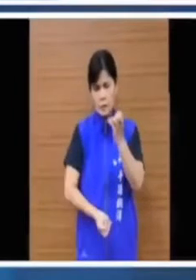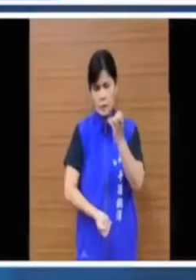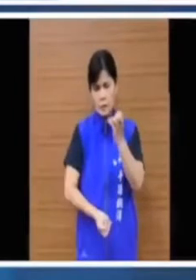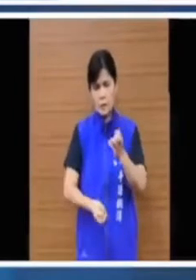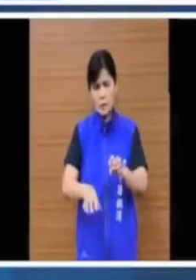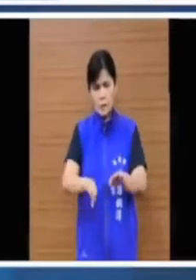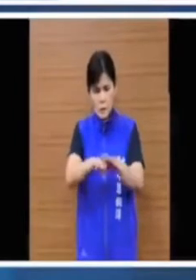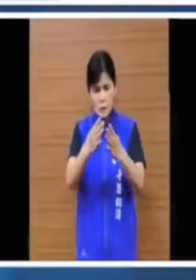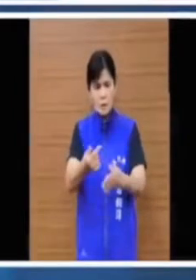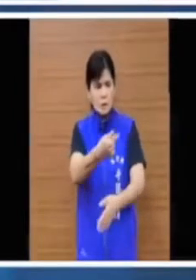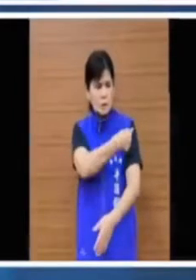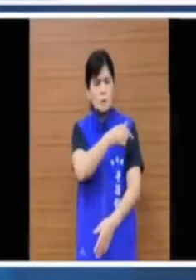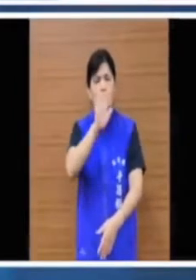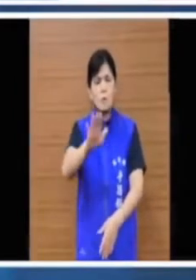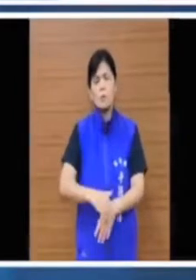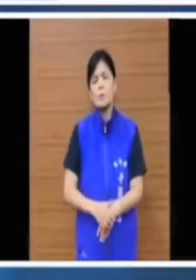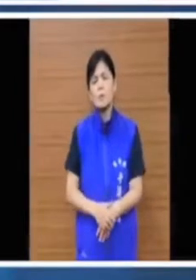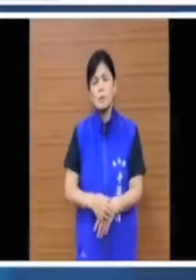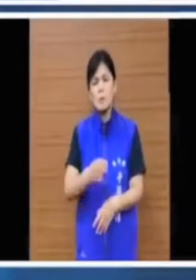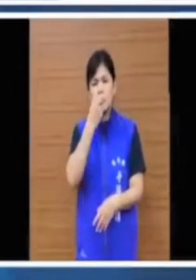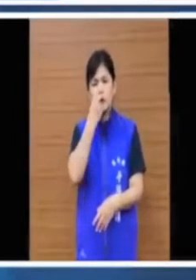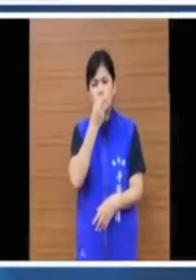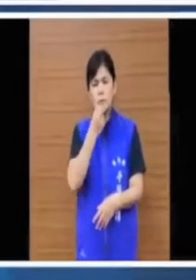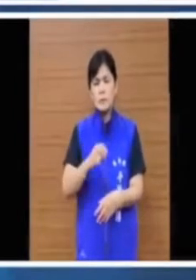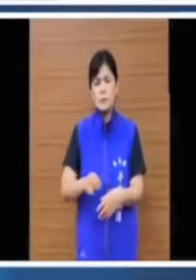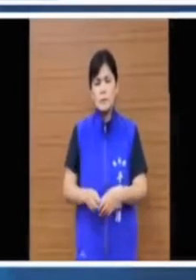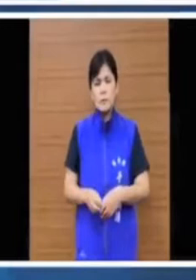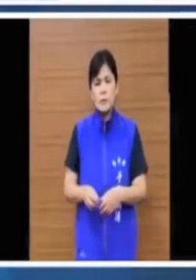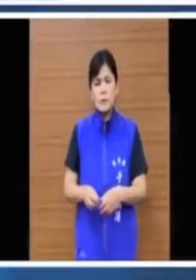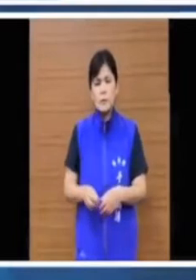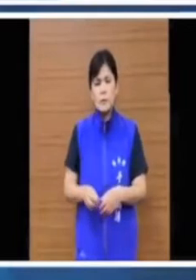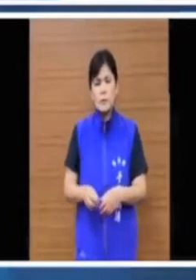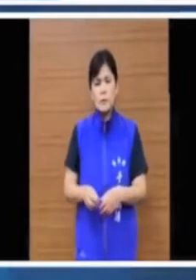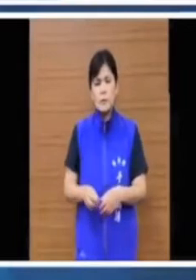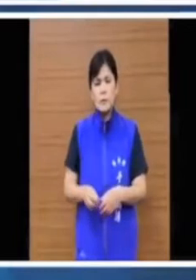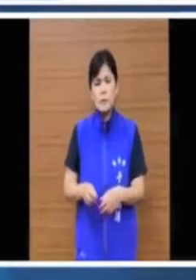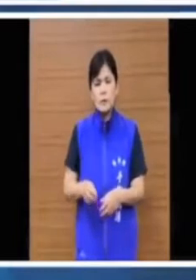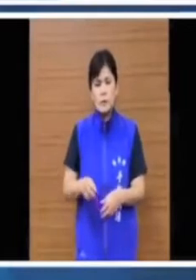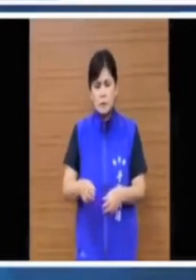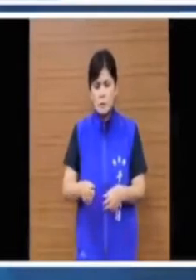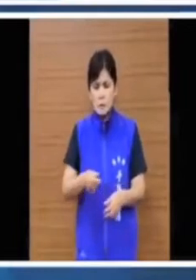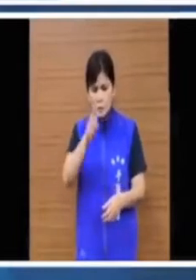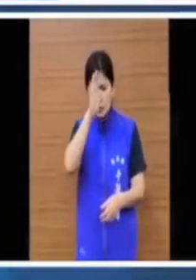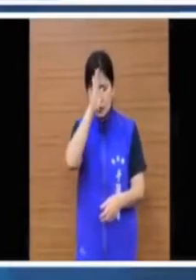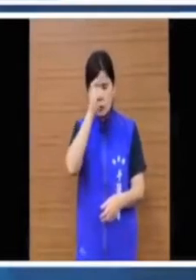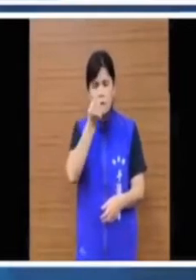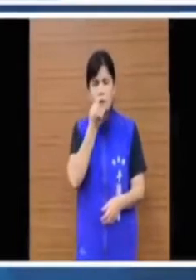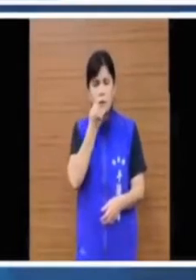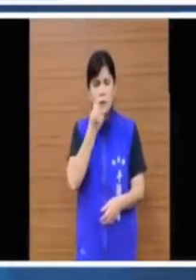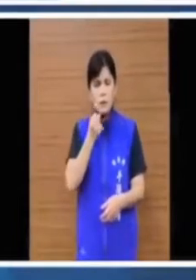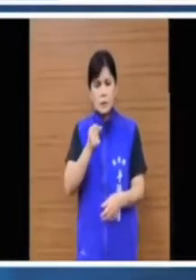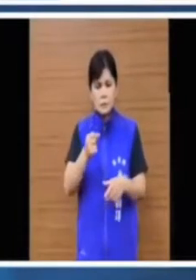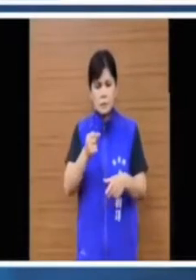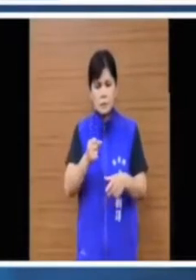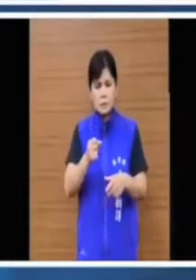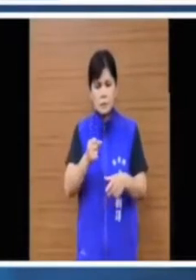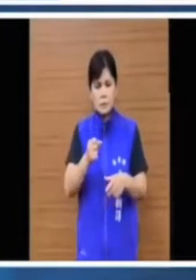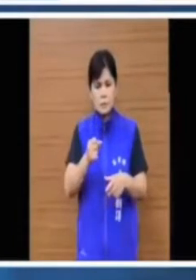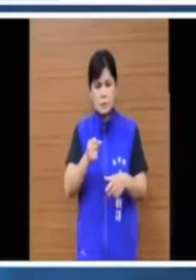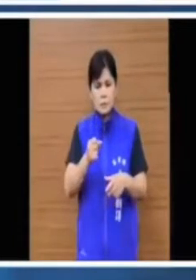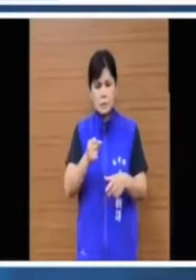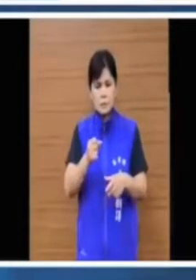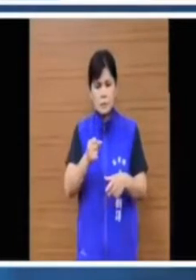打。那中央也务必要加速企业自购的这个疫苗，